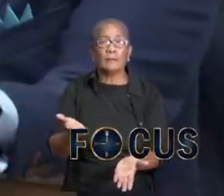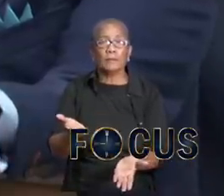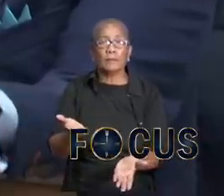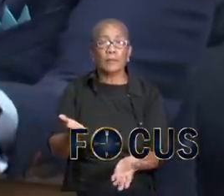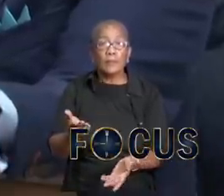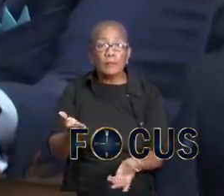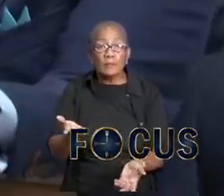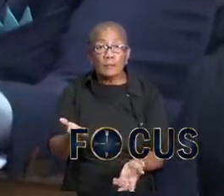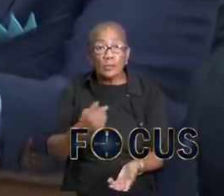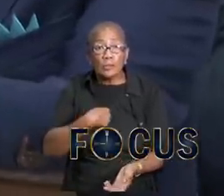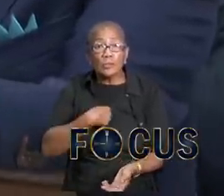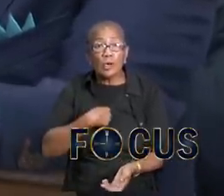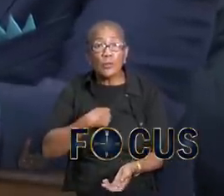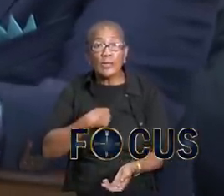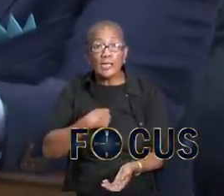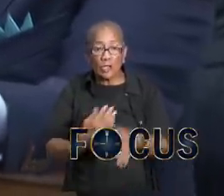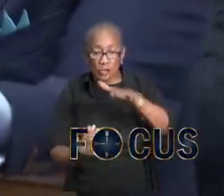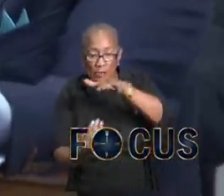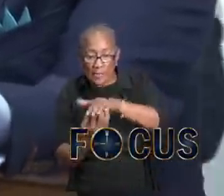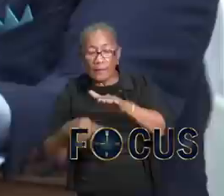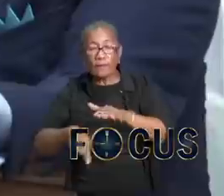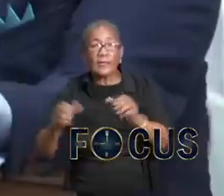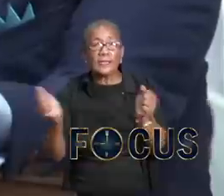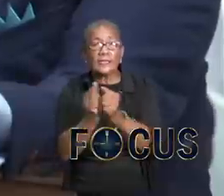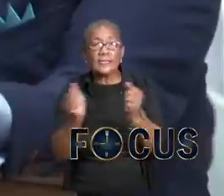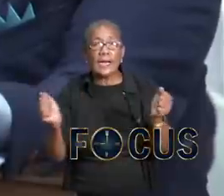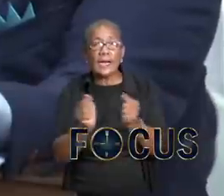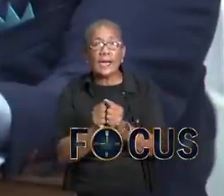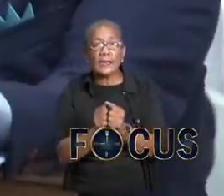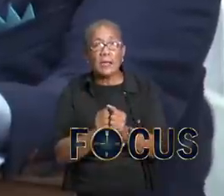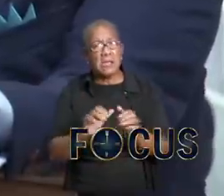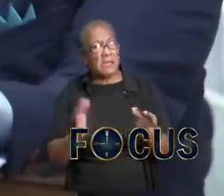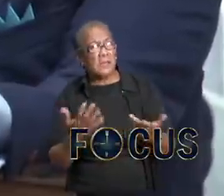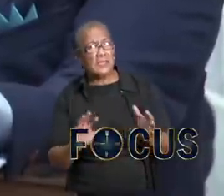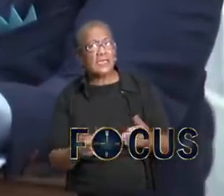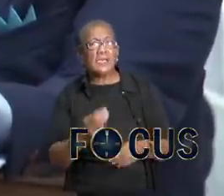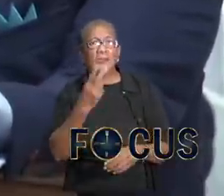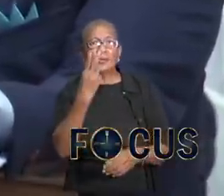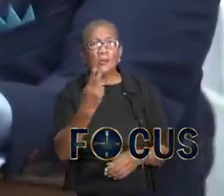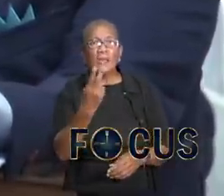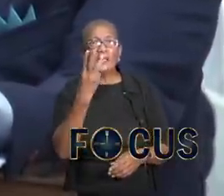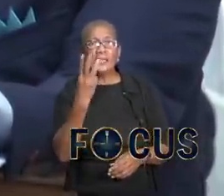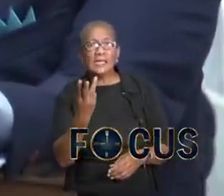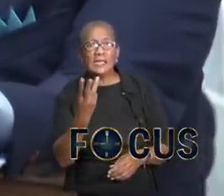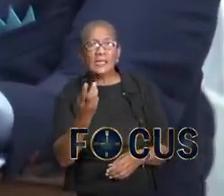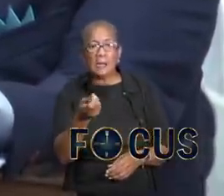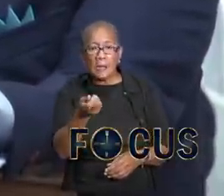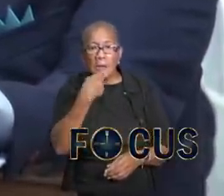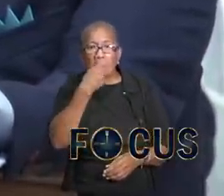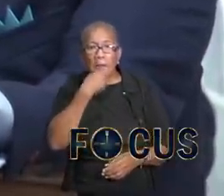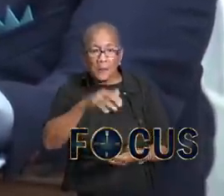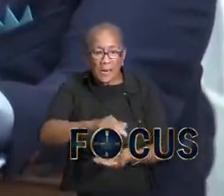zou ik tot eind van dit jaar misschien 2-3 miljoen pakketten mee kopen.